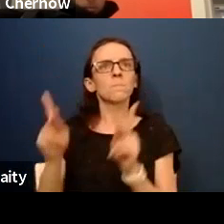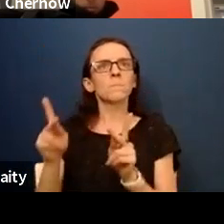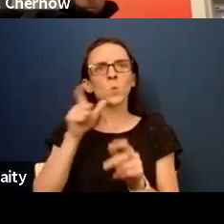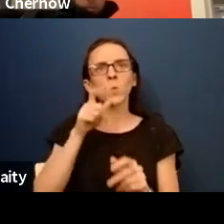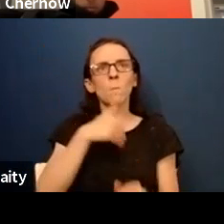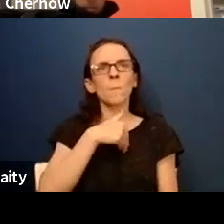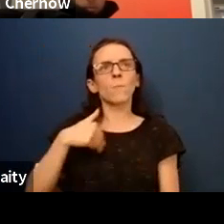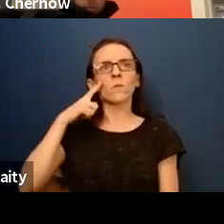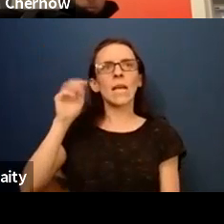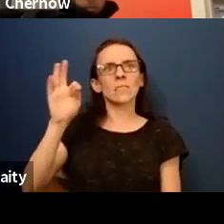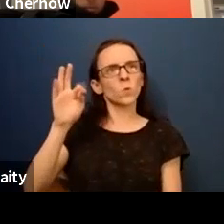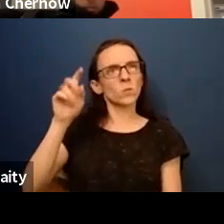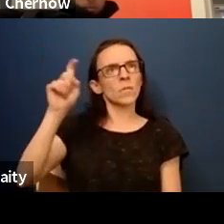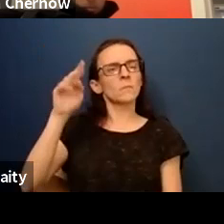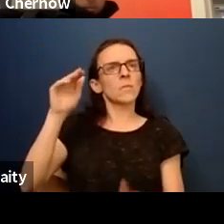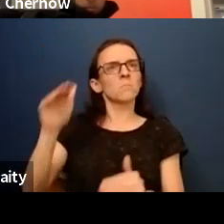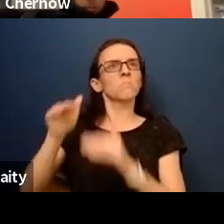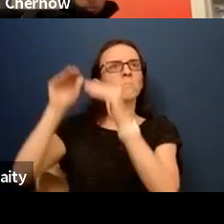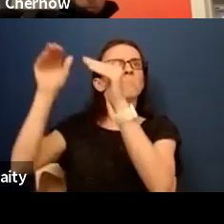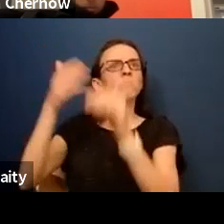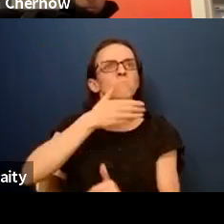似我咁樣嘅人。